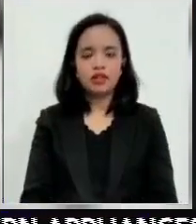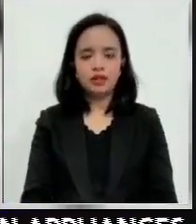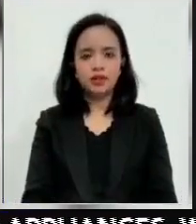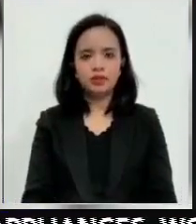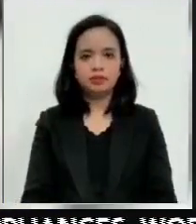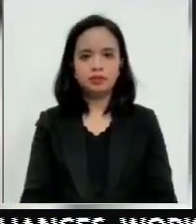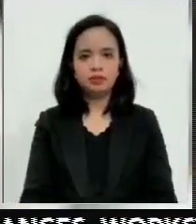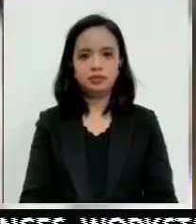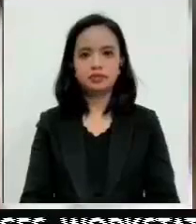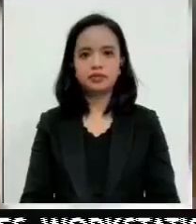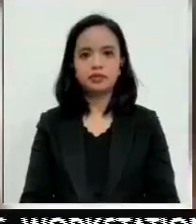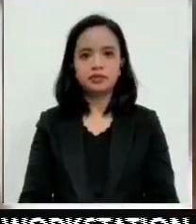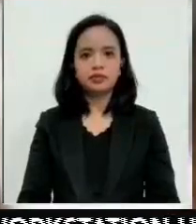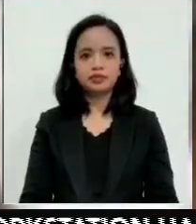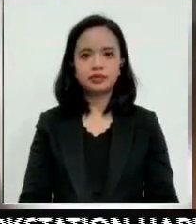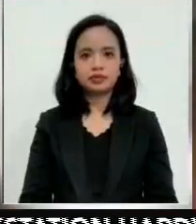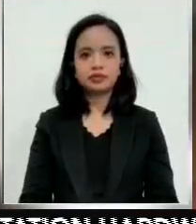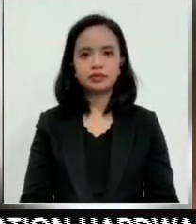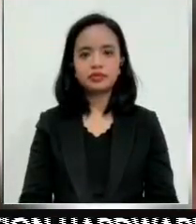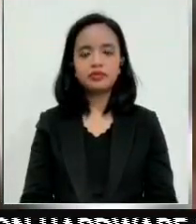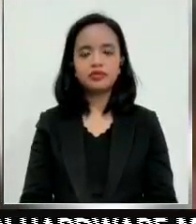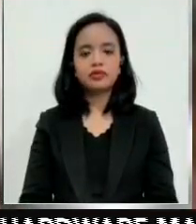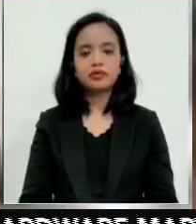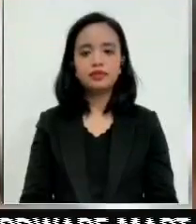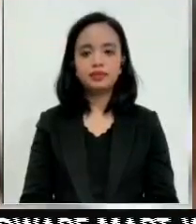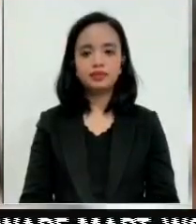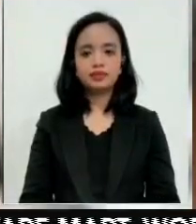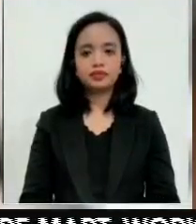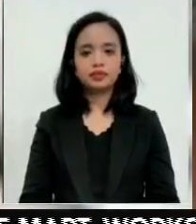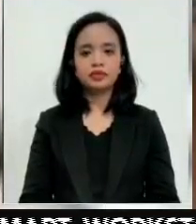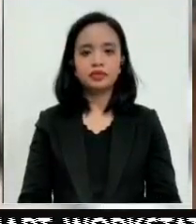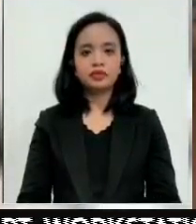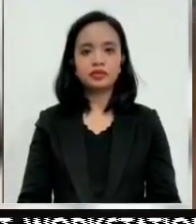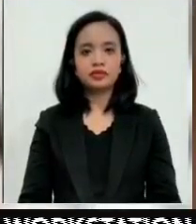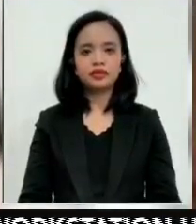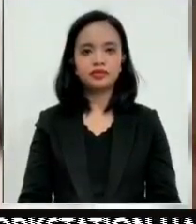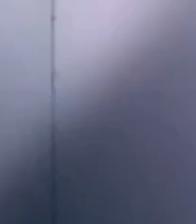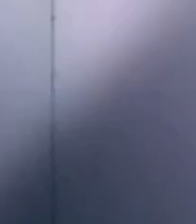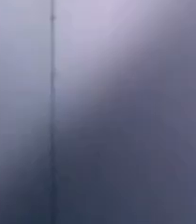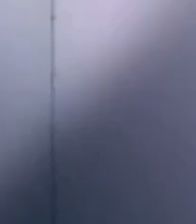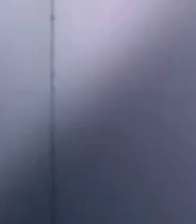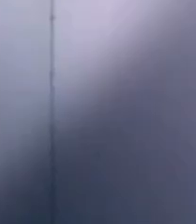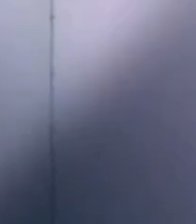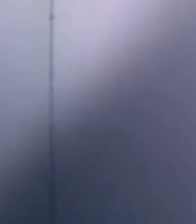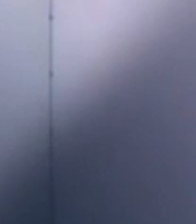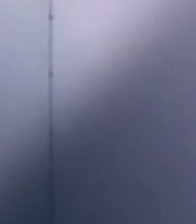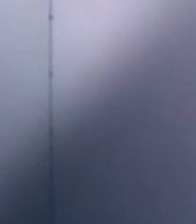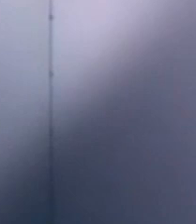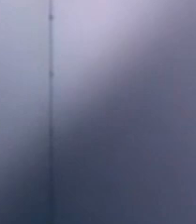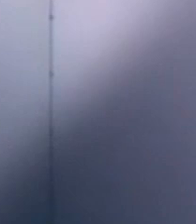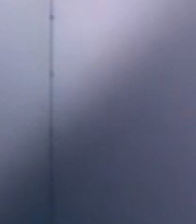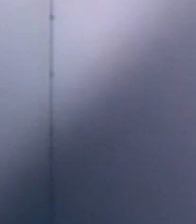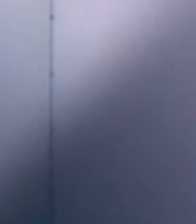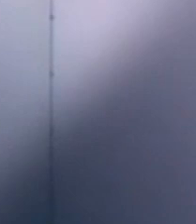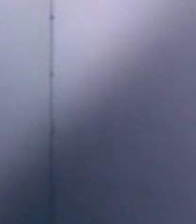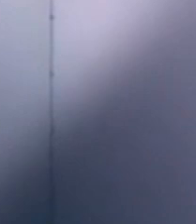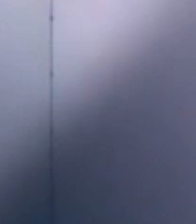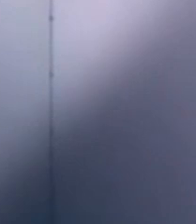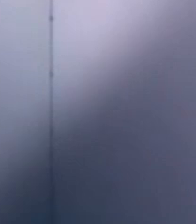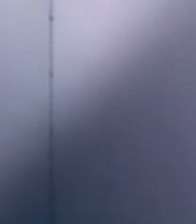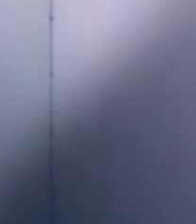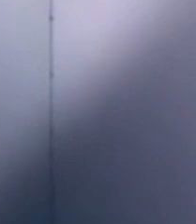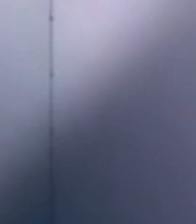news Mark Salazar nakatutok 24 Oras mga kapuso kasama niyo kami